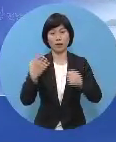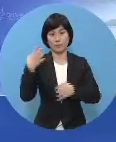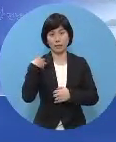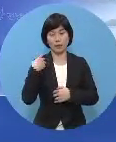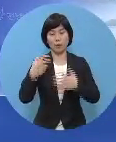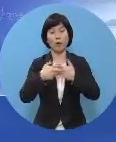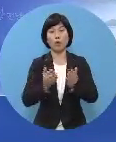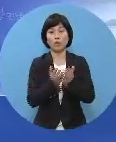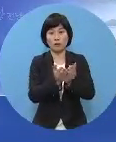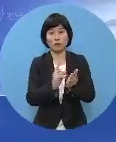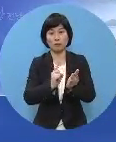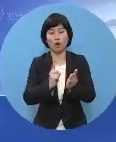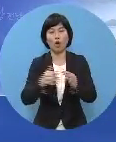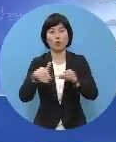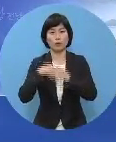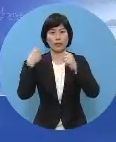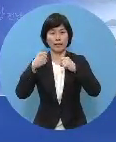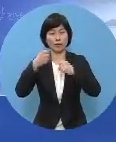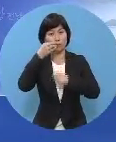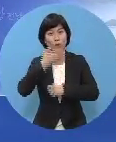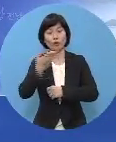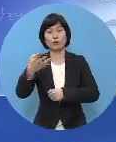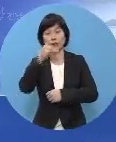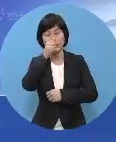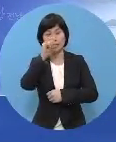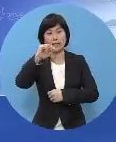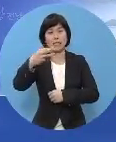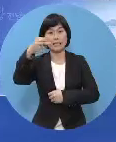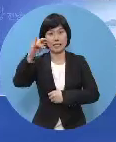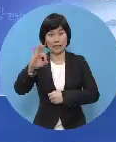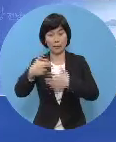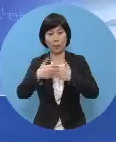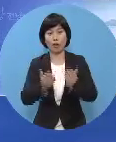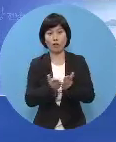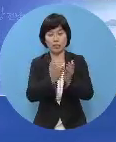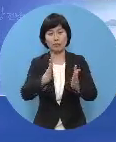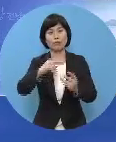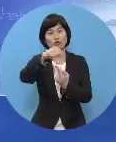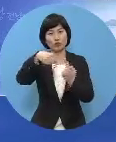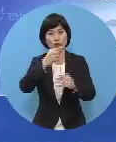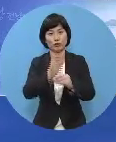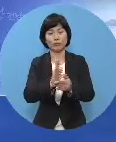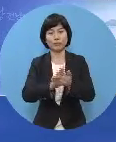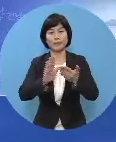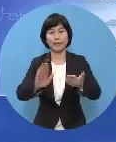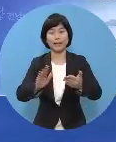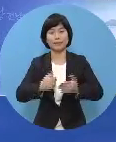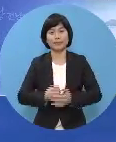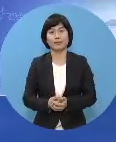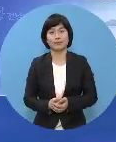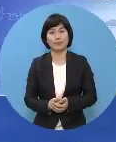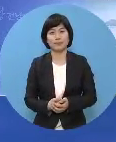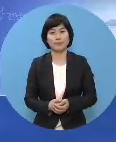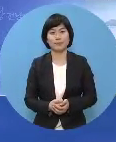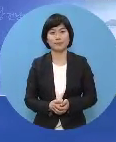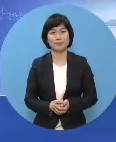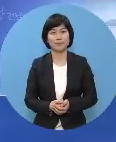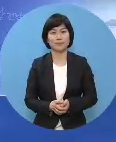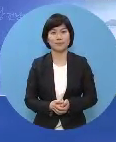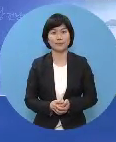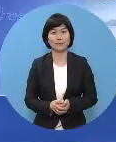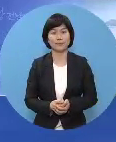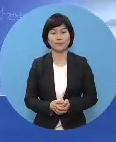섬 주민들의 건강을 책임지는 병원선이 문화예술 향유 기회를 제공하는 힐링 병원선으로 운영되고 있어 화제입니다. 함께